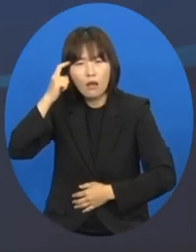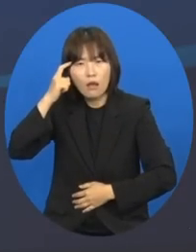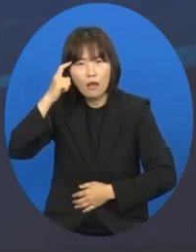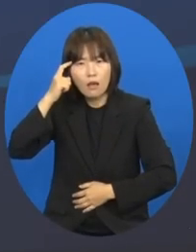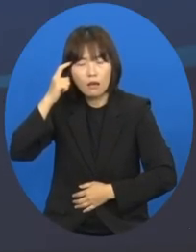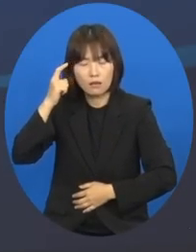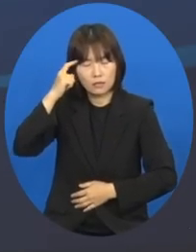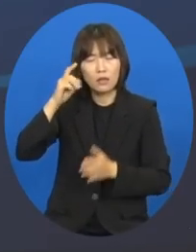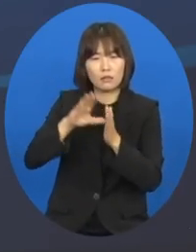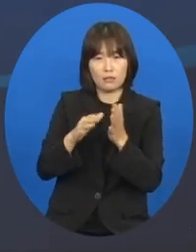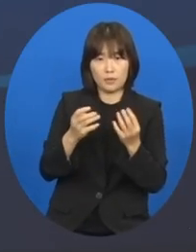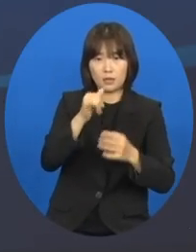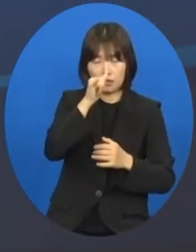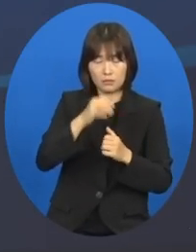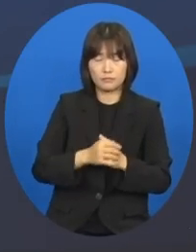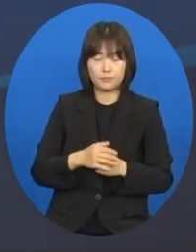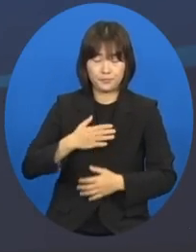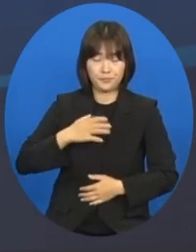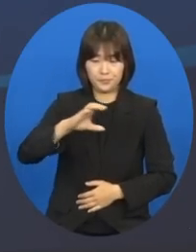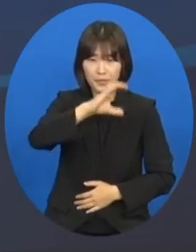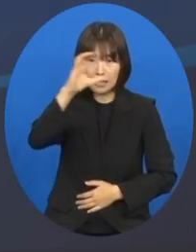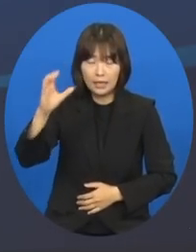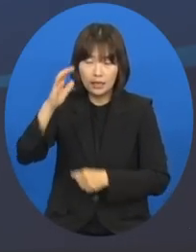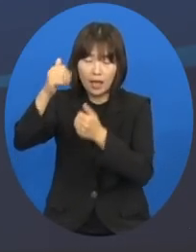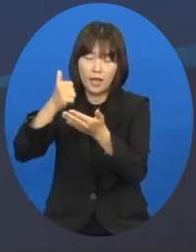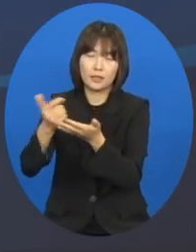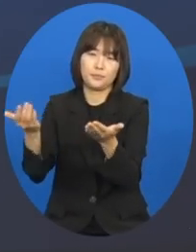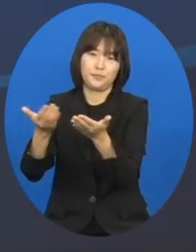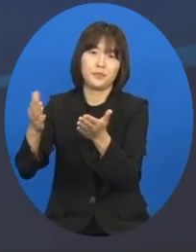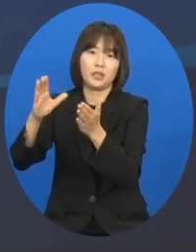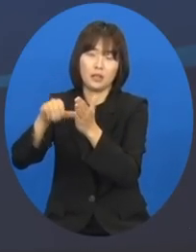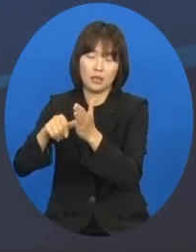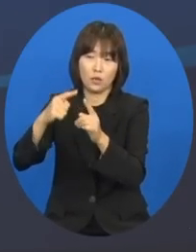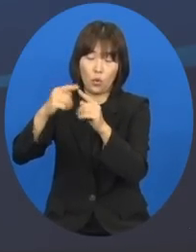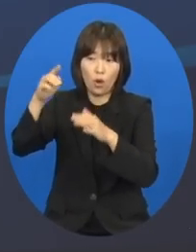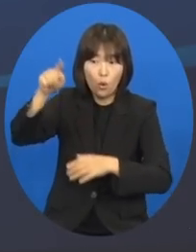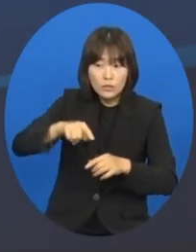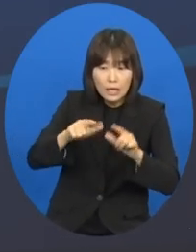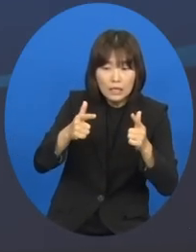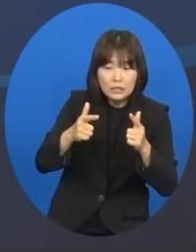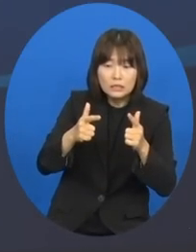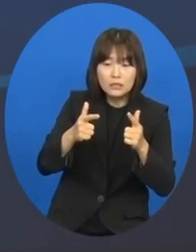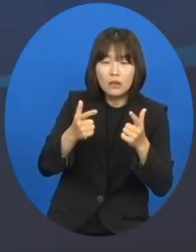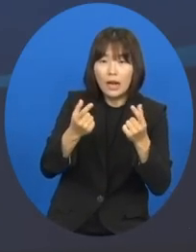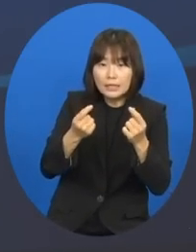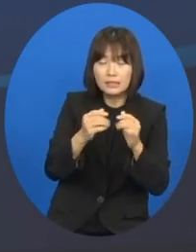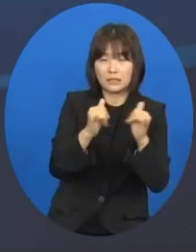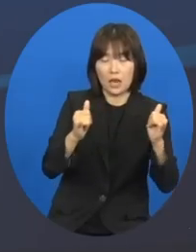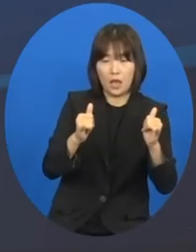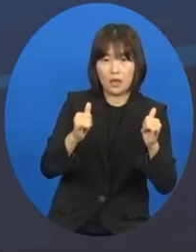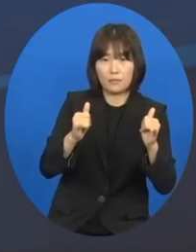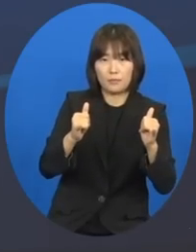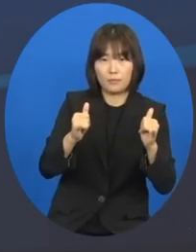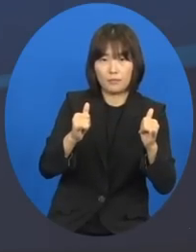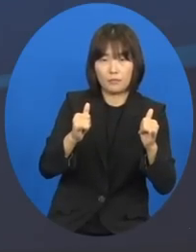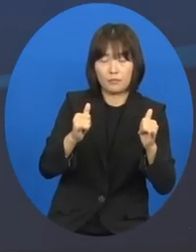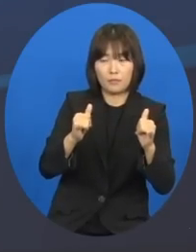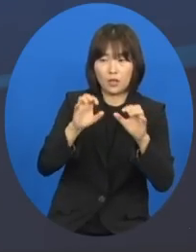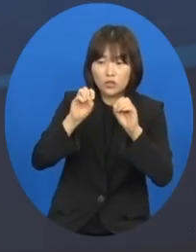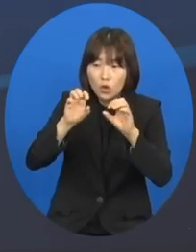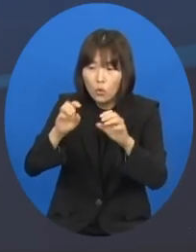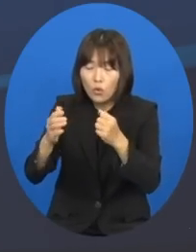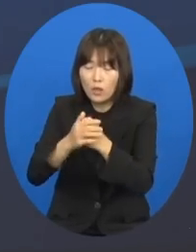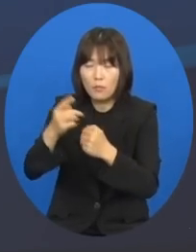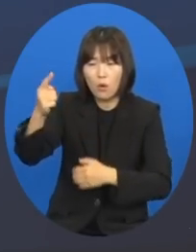사역을 할 때 교회에 나올 것 같지 않은 분이 나오는 경우도 있거든요 전도를 받아서